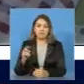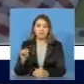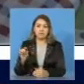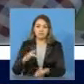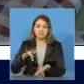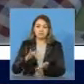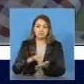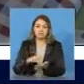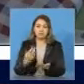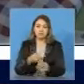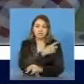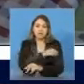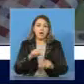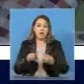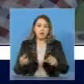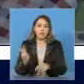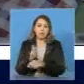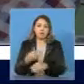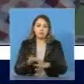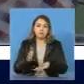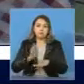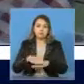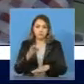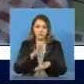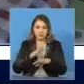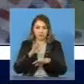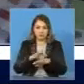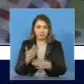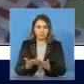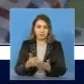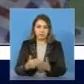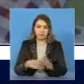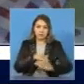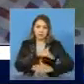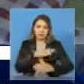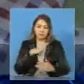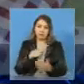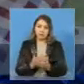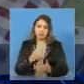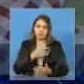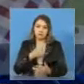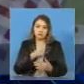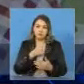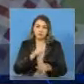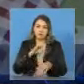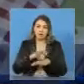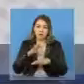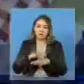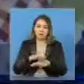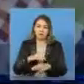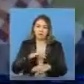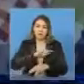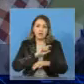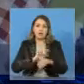келген, өте ауыр жағдайда келдім. Яғни нақтырақ айтсақ, жоғары температурада жүрек шаншуымен, қатты жөтелмен келдім.